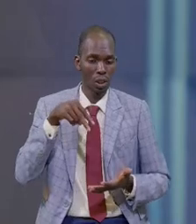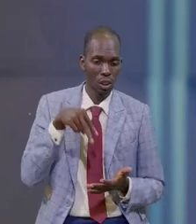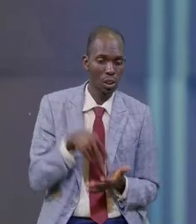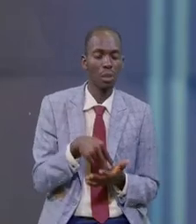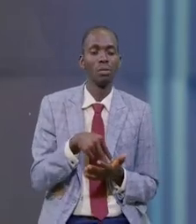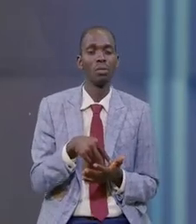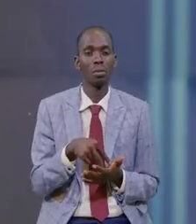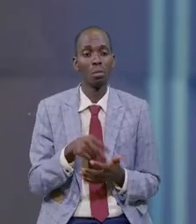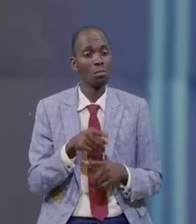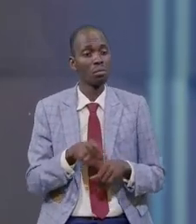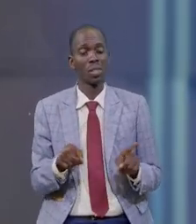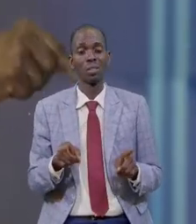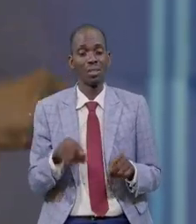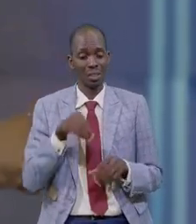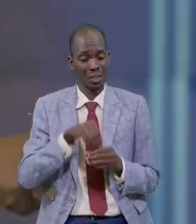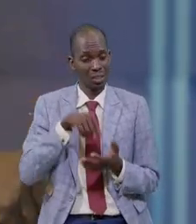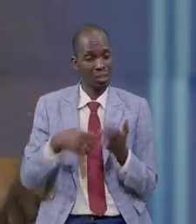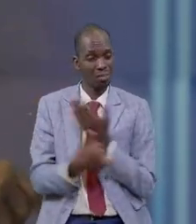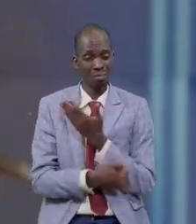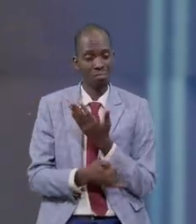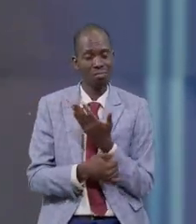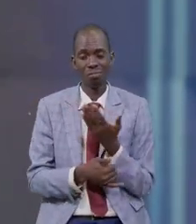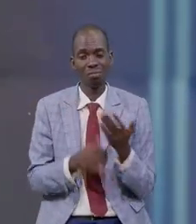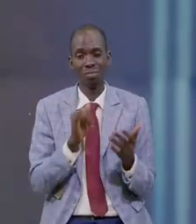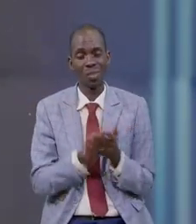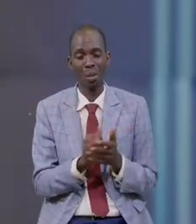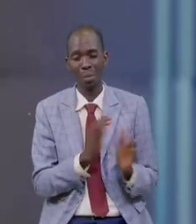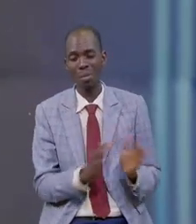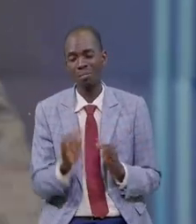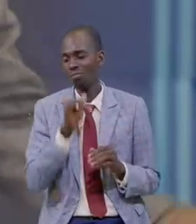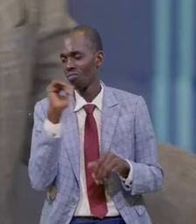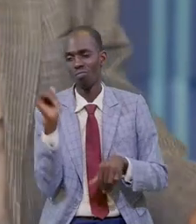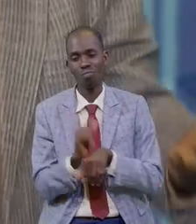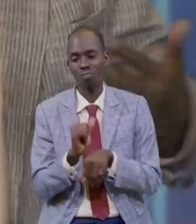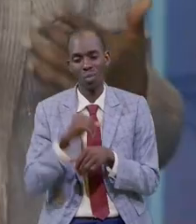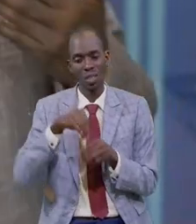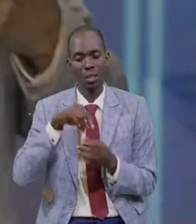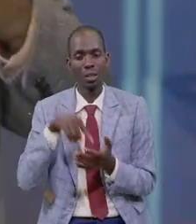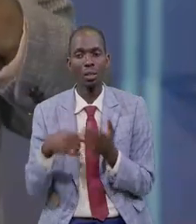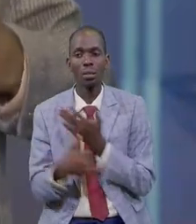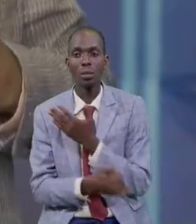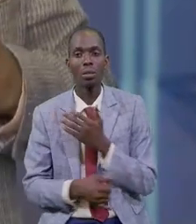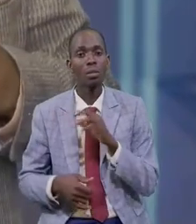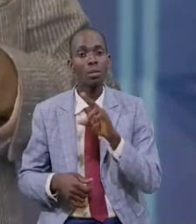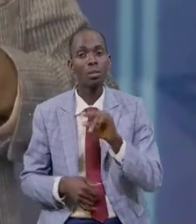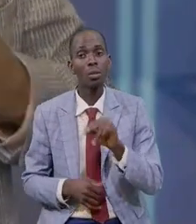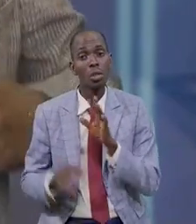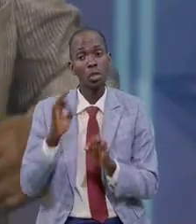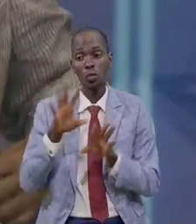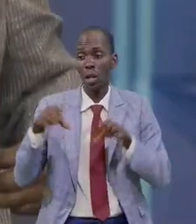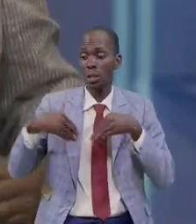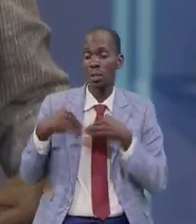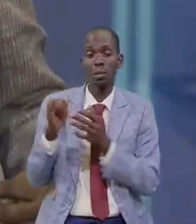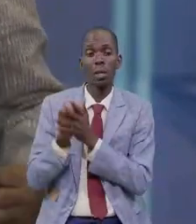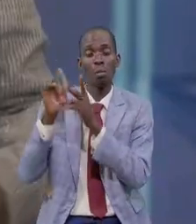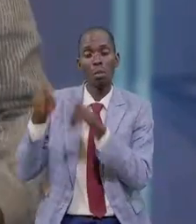cette idée là ce type de mentalité d'échec là que ce monsieur te propose si tu acceptes ça